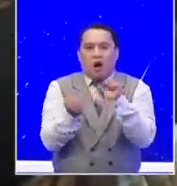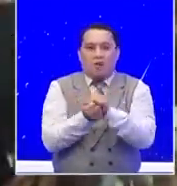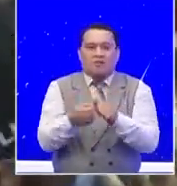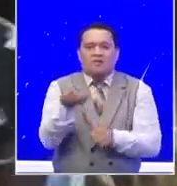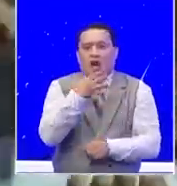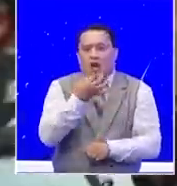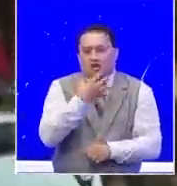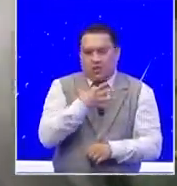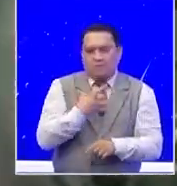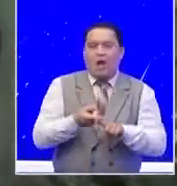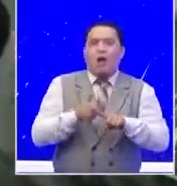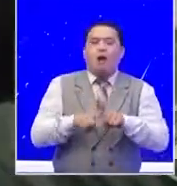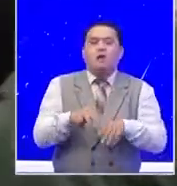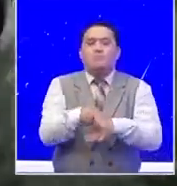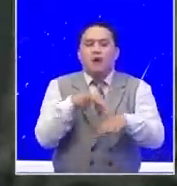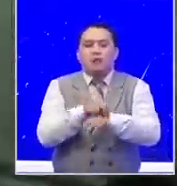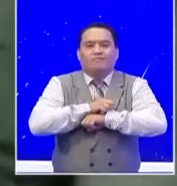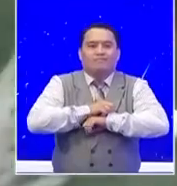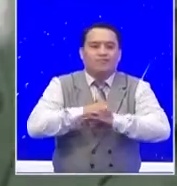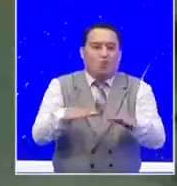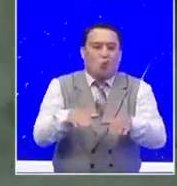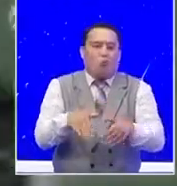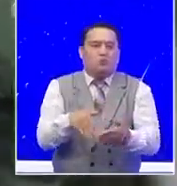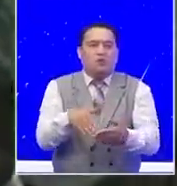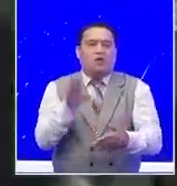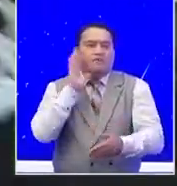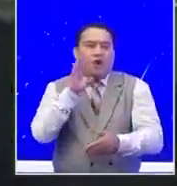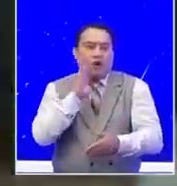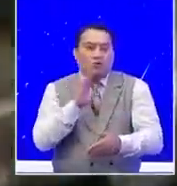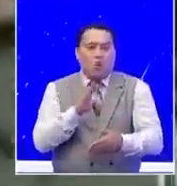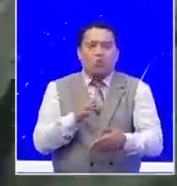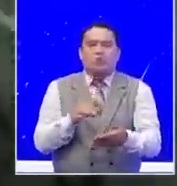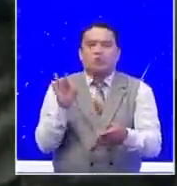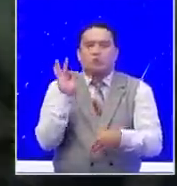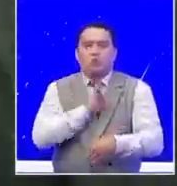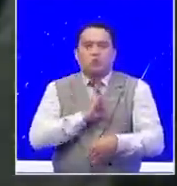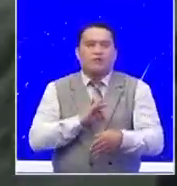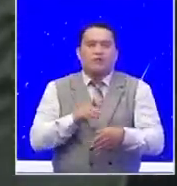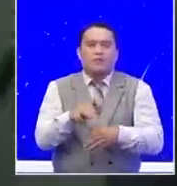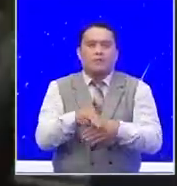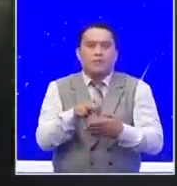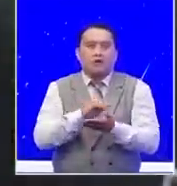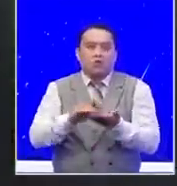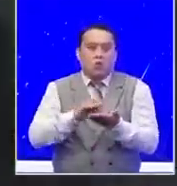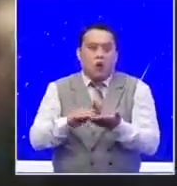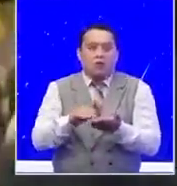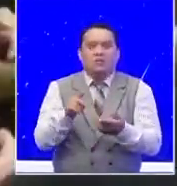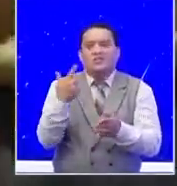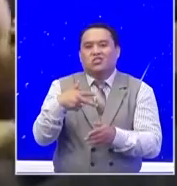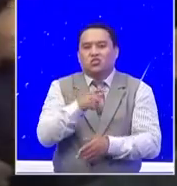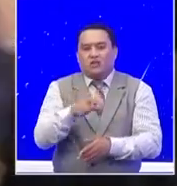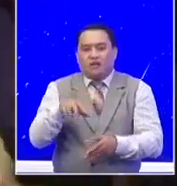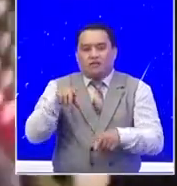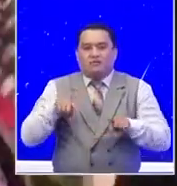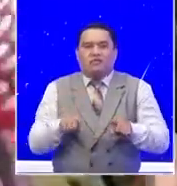яйца. Правоохранители для разгона митингующих применили водометы. По сообщениям местных СМИ, около 30 человек задержаны. По